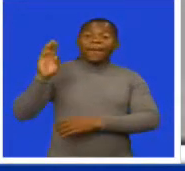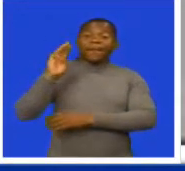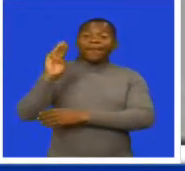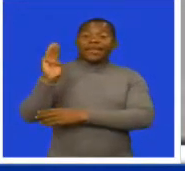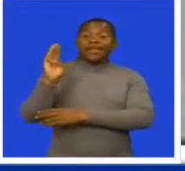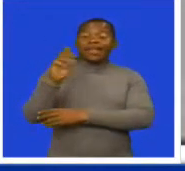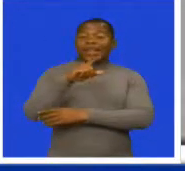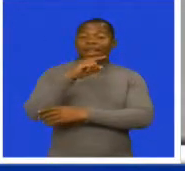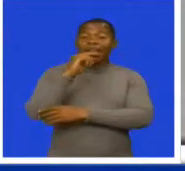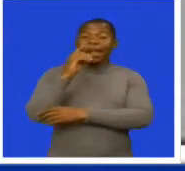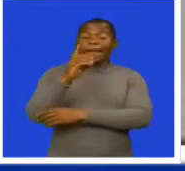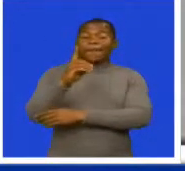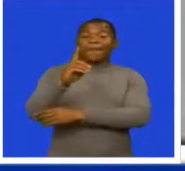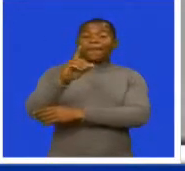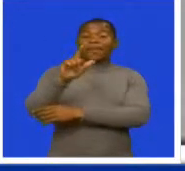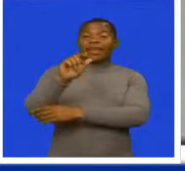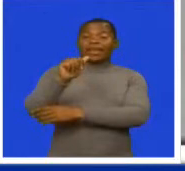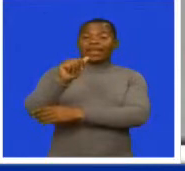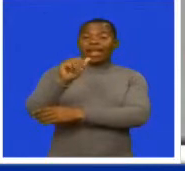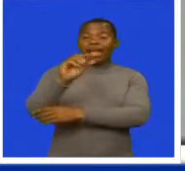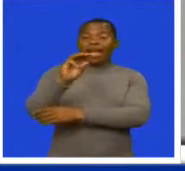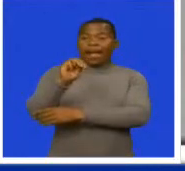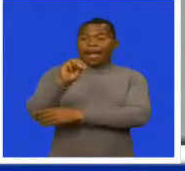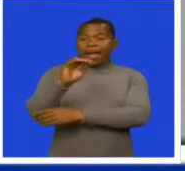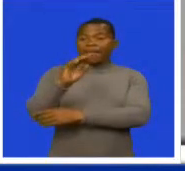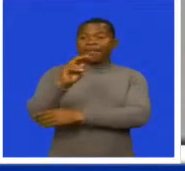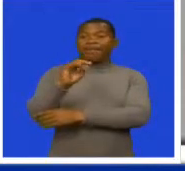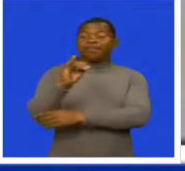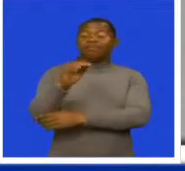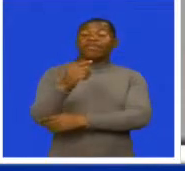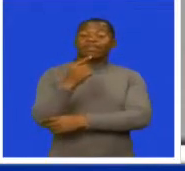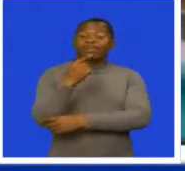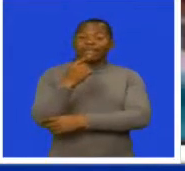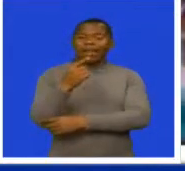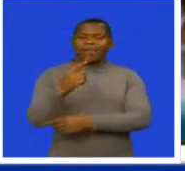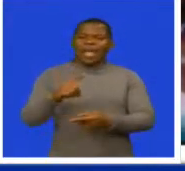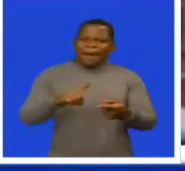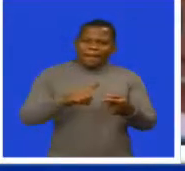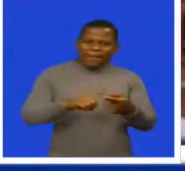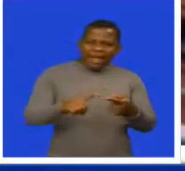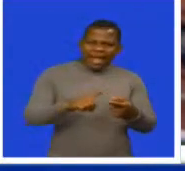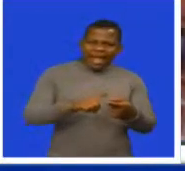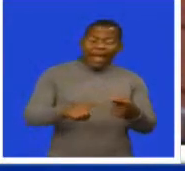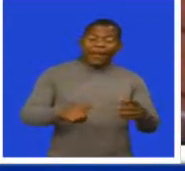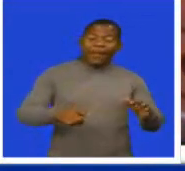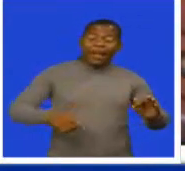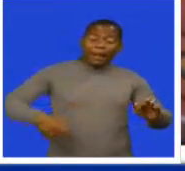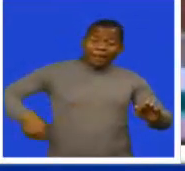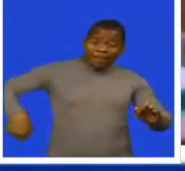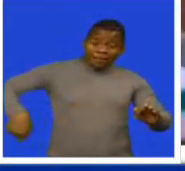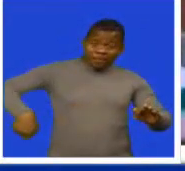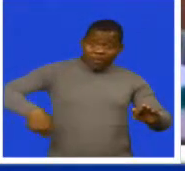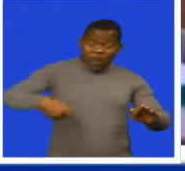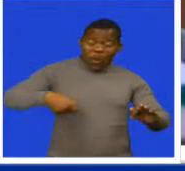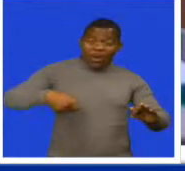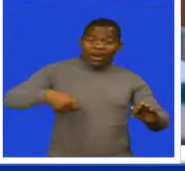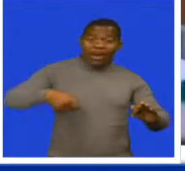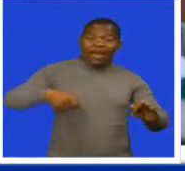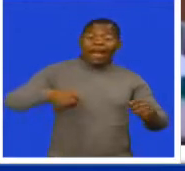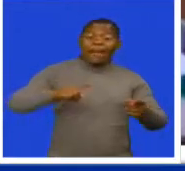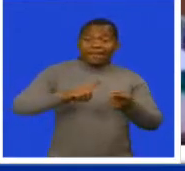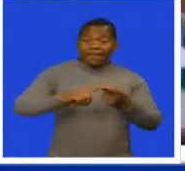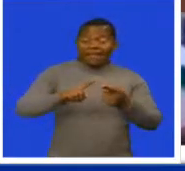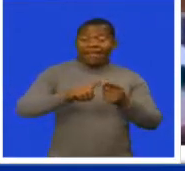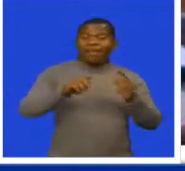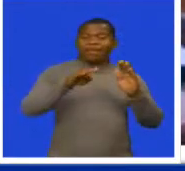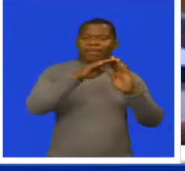emacembu-ke nabadlali bekadimisele kakhulu. Sinembiko. Sigaba sekuqala seligi yepool yeminyaka wa-2020 kubhekeke